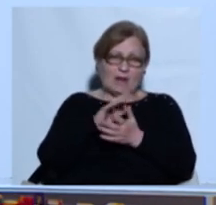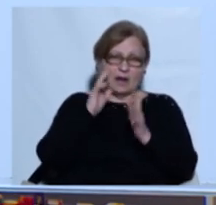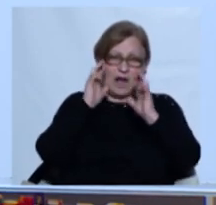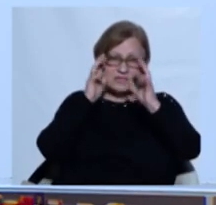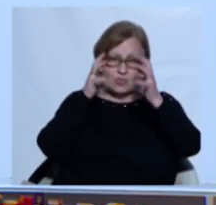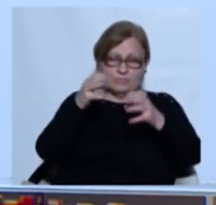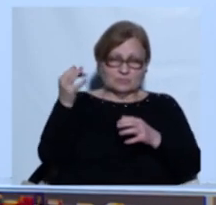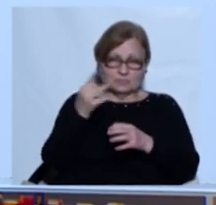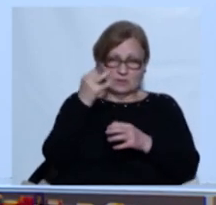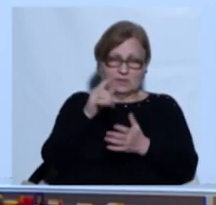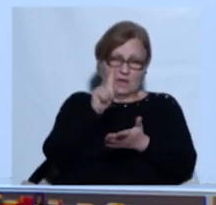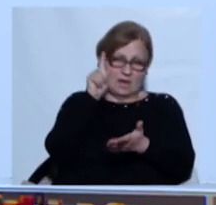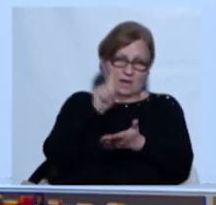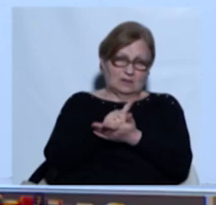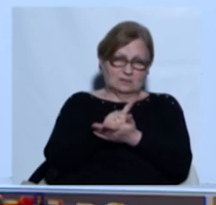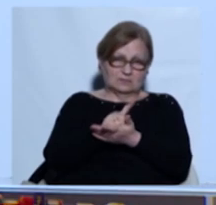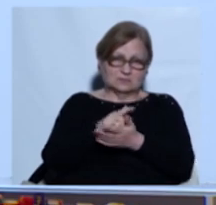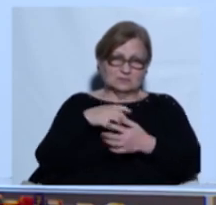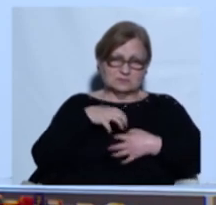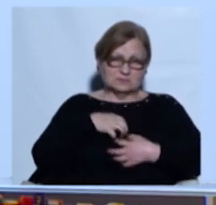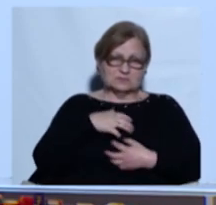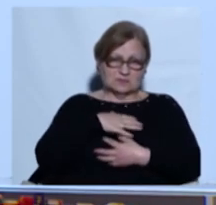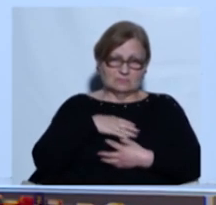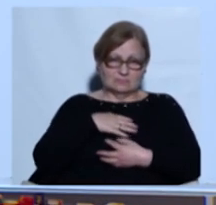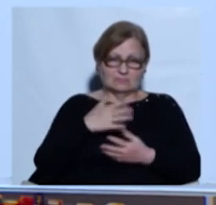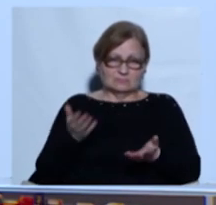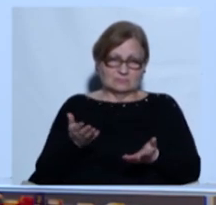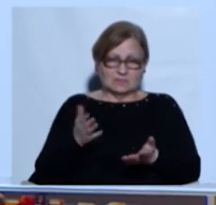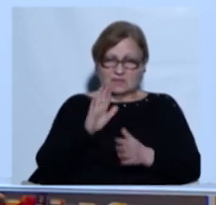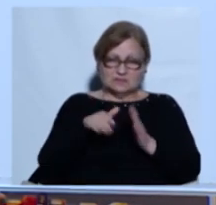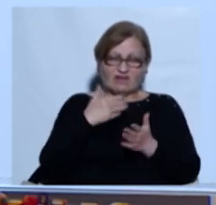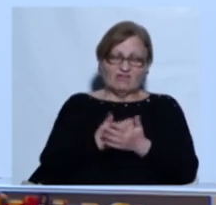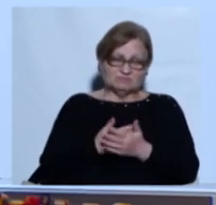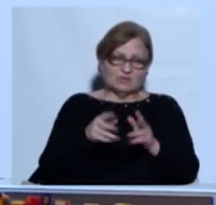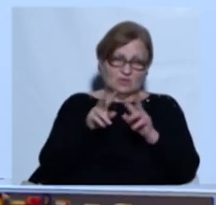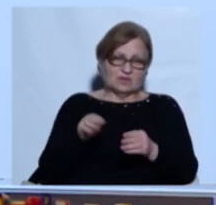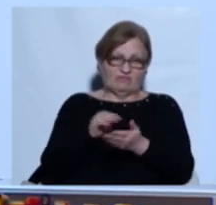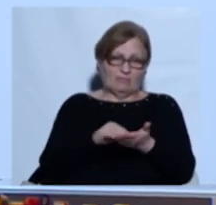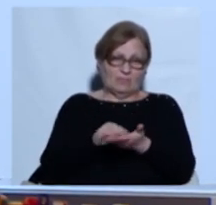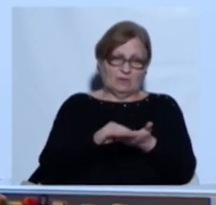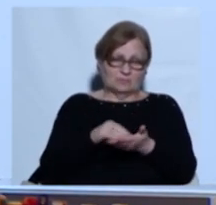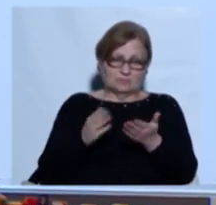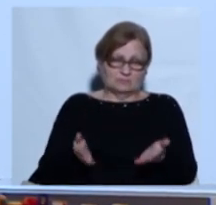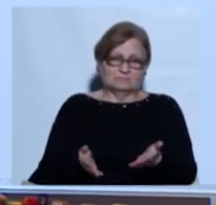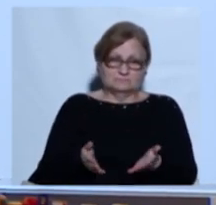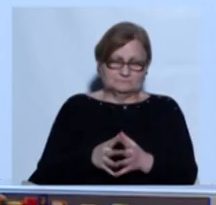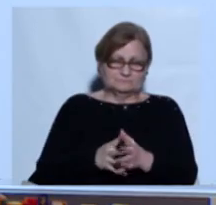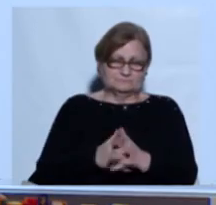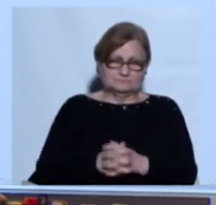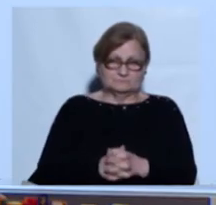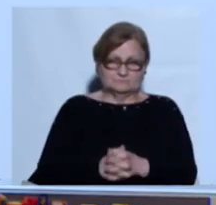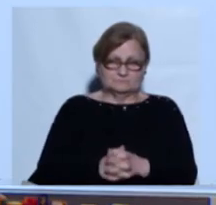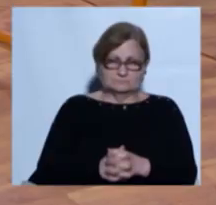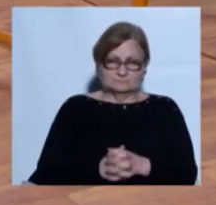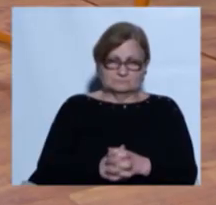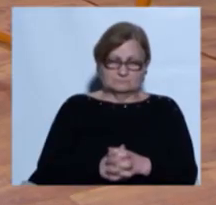ისტორიაში აუცილებლად სამწუხაროდ დრამის დღევანდელობამდე. აი დღევანდელ დღესაც იგივე ხდება, ხვდებით,